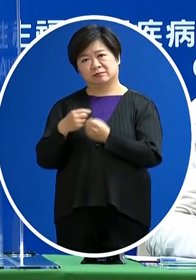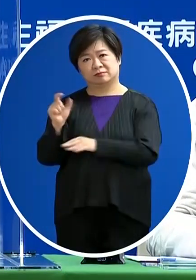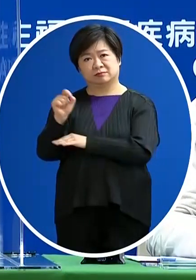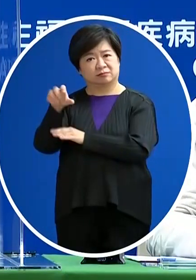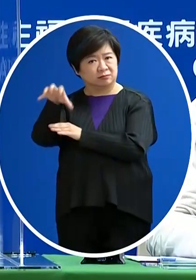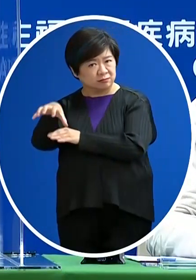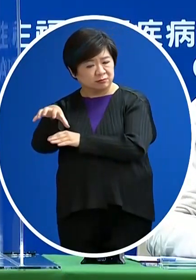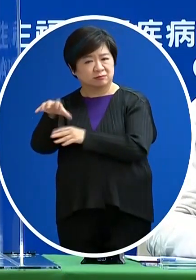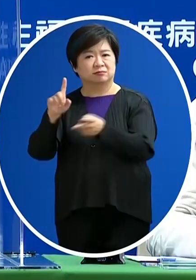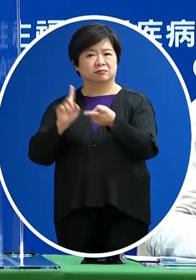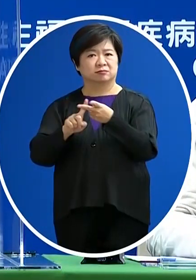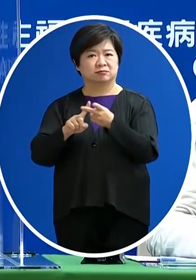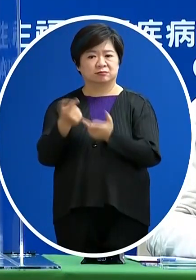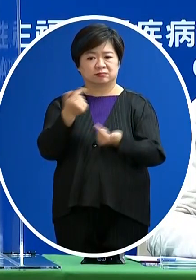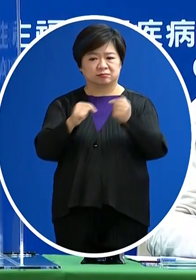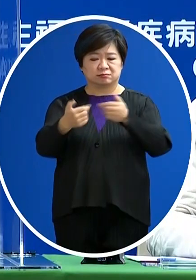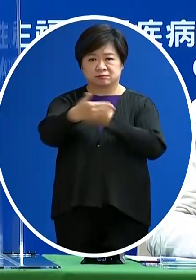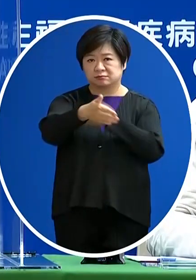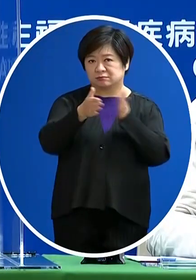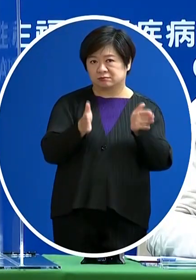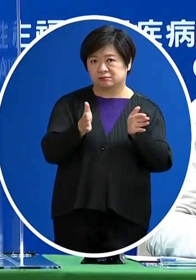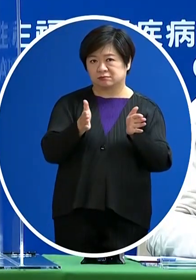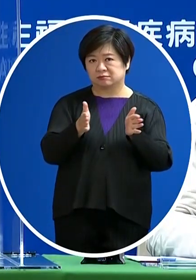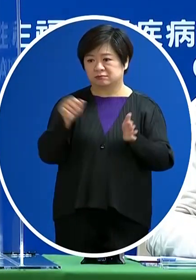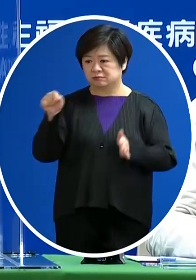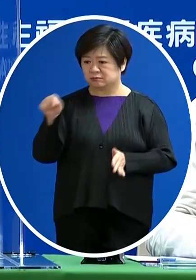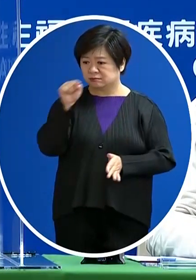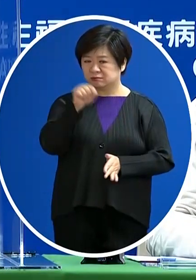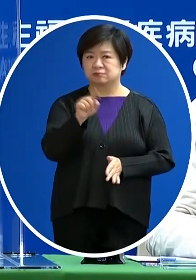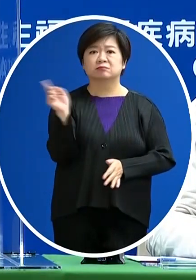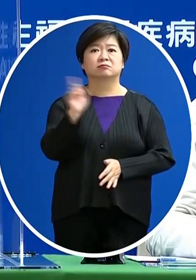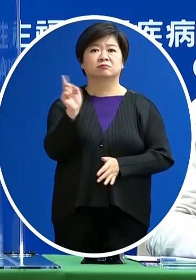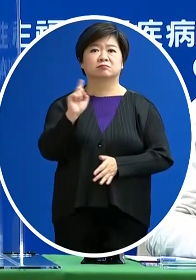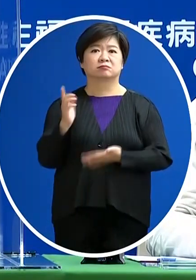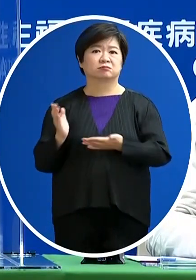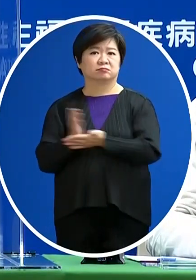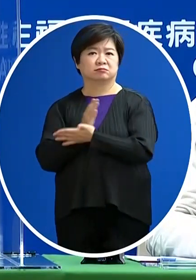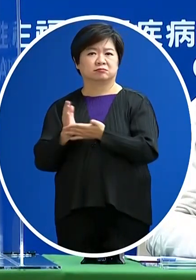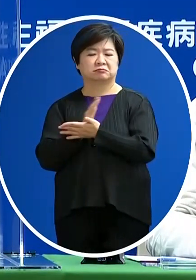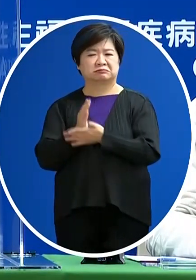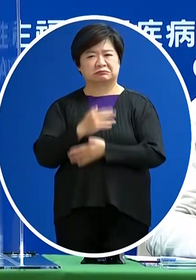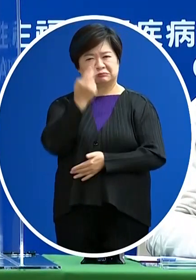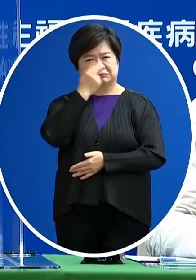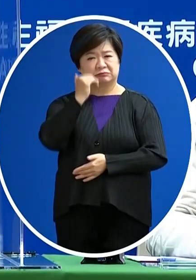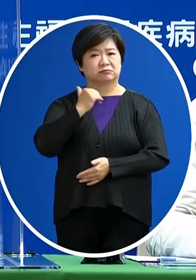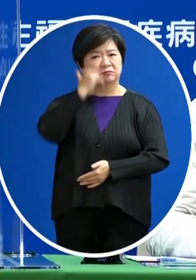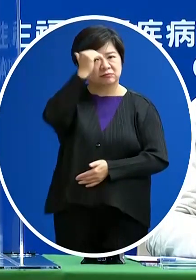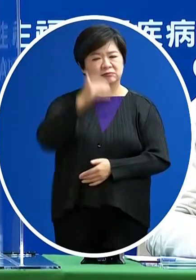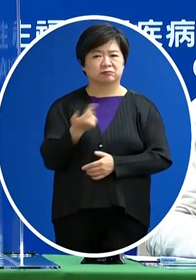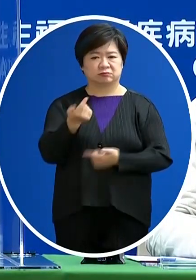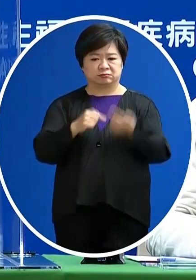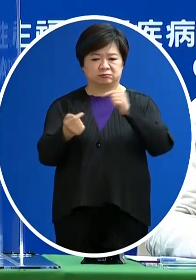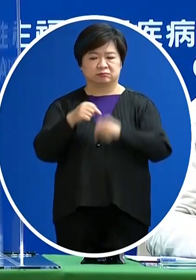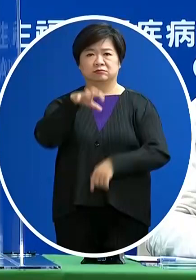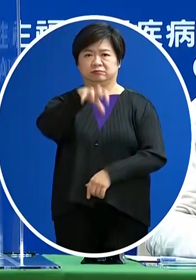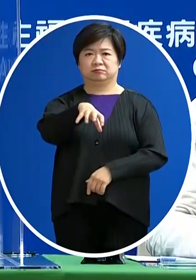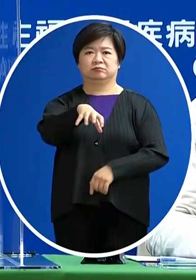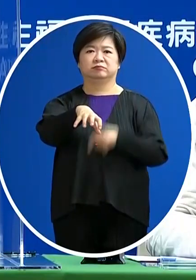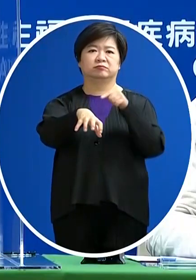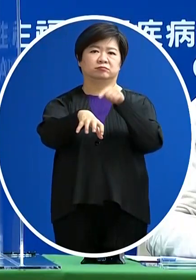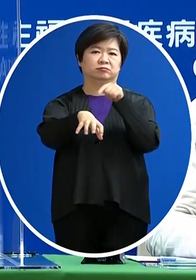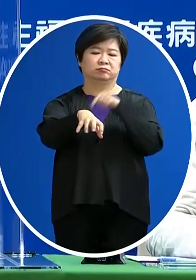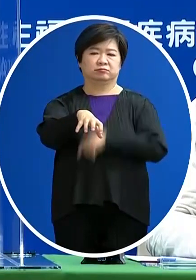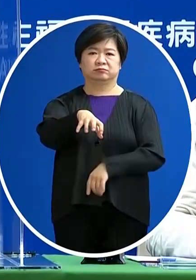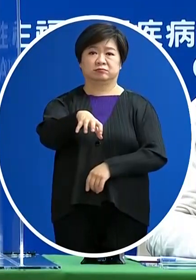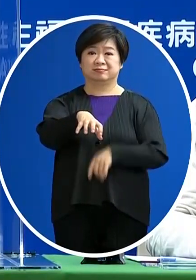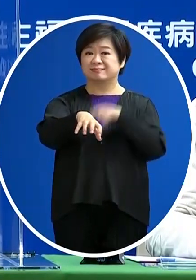室，那还是在实验室内？好，那在相对判断起来有风险的区域，那是实验室。好，那实